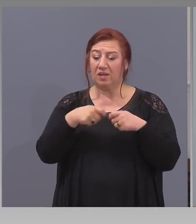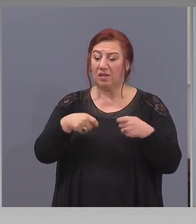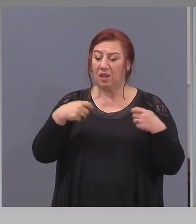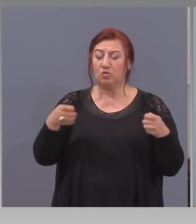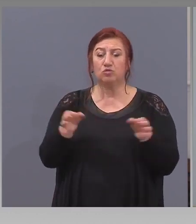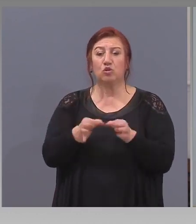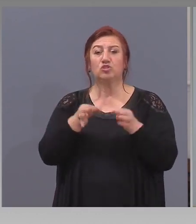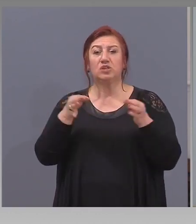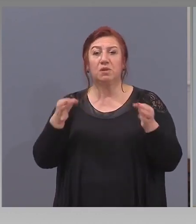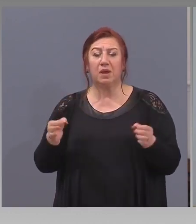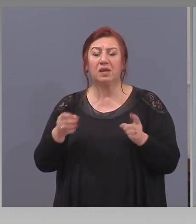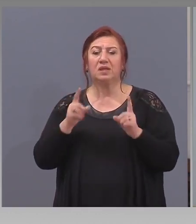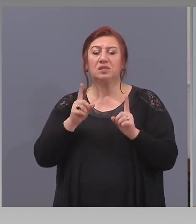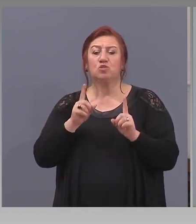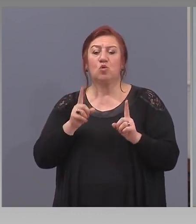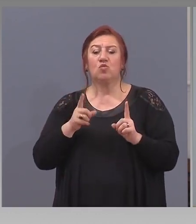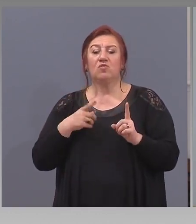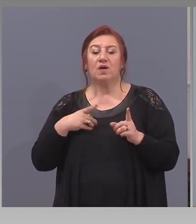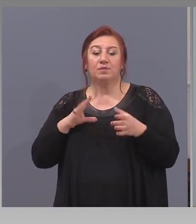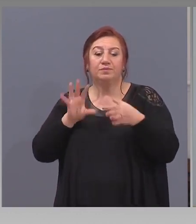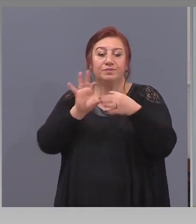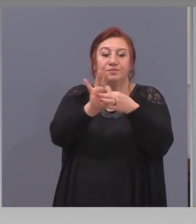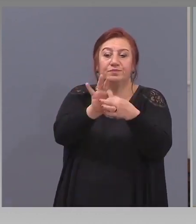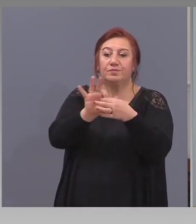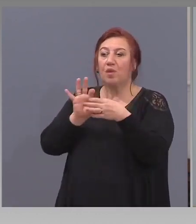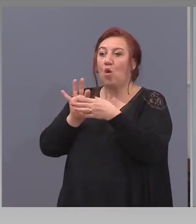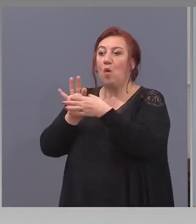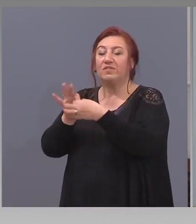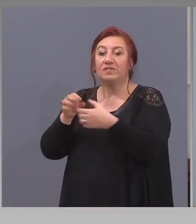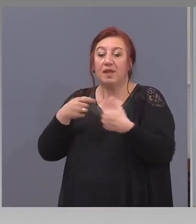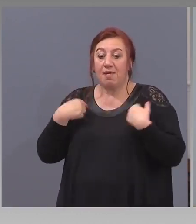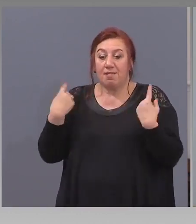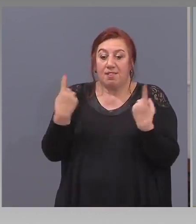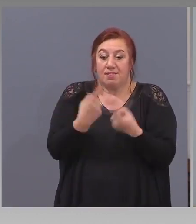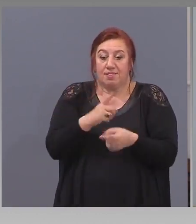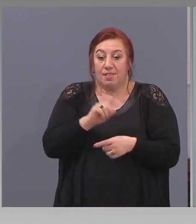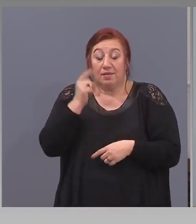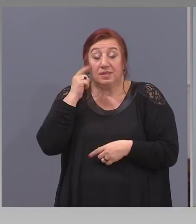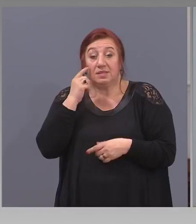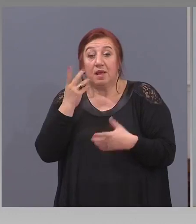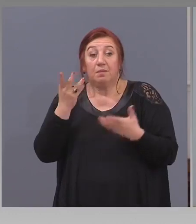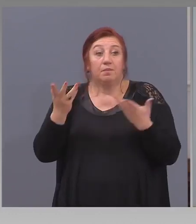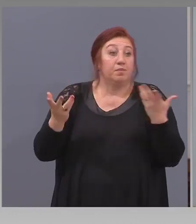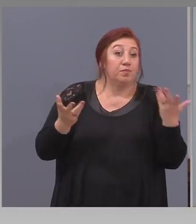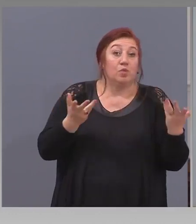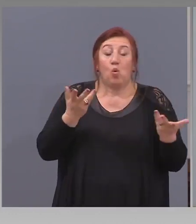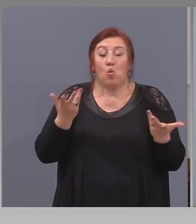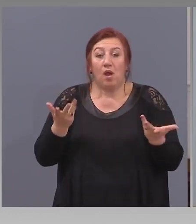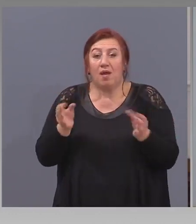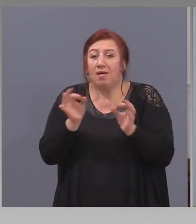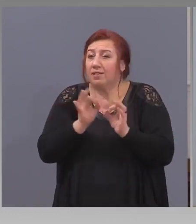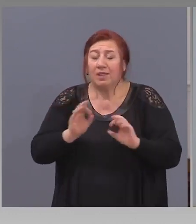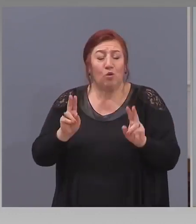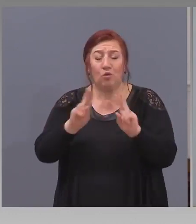са толкова обвързващи, че ние не знаем кога и какво ще се случи. Никой не знае